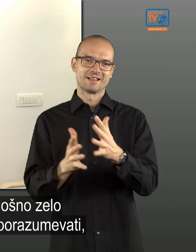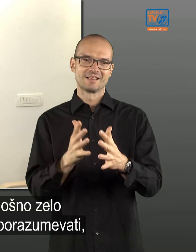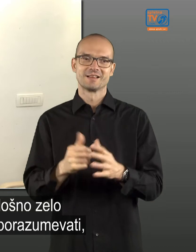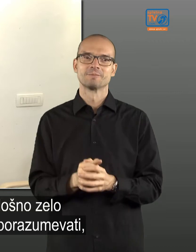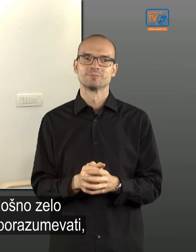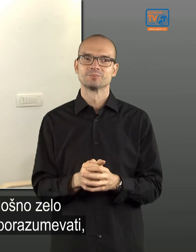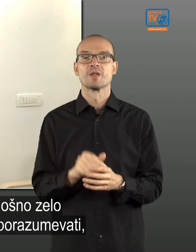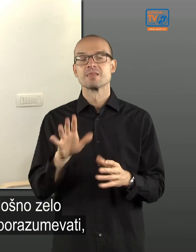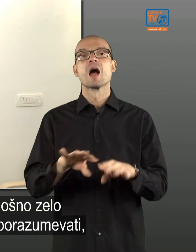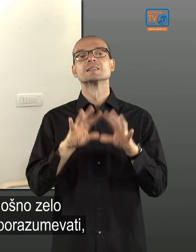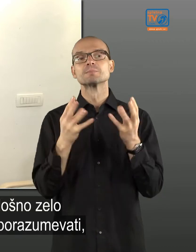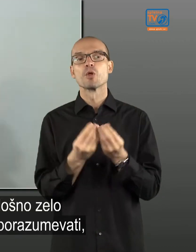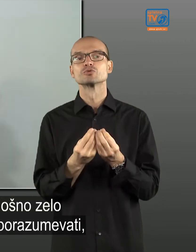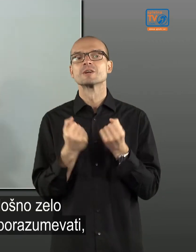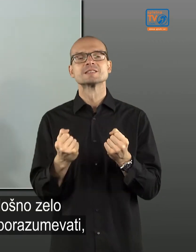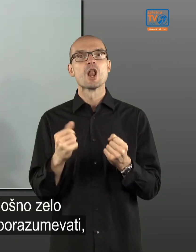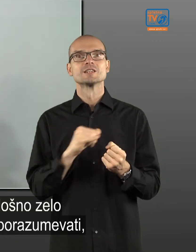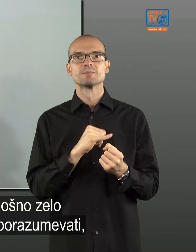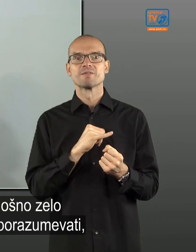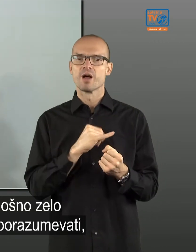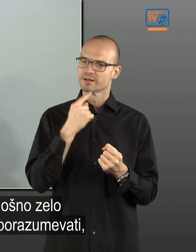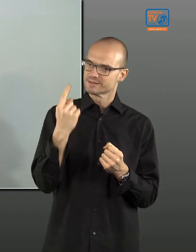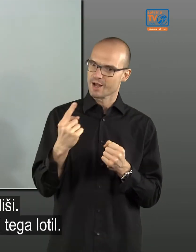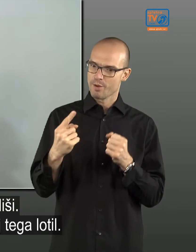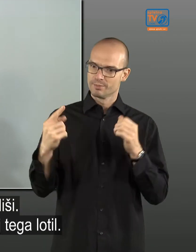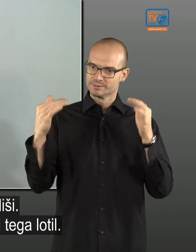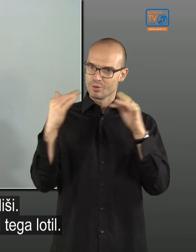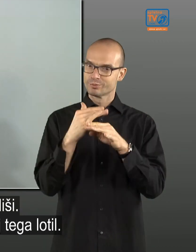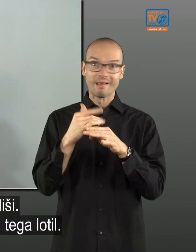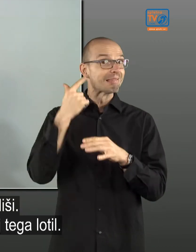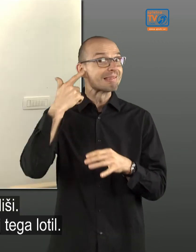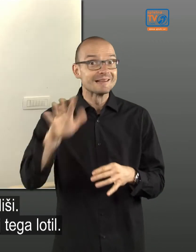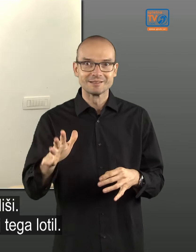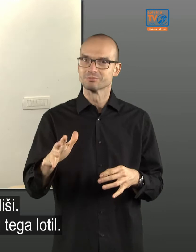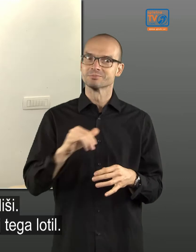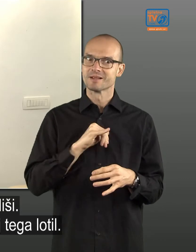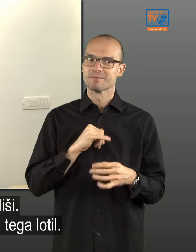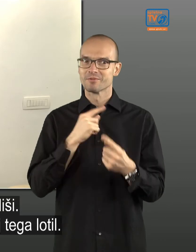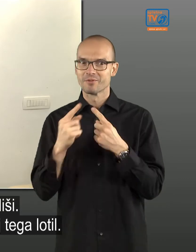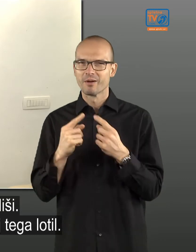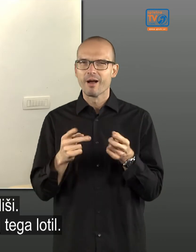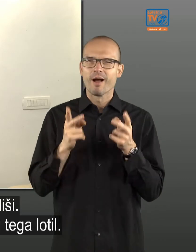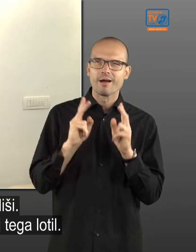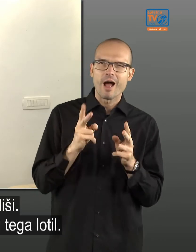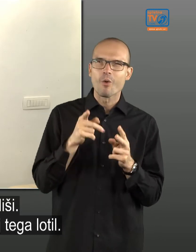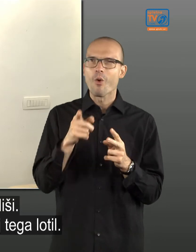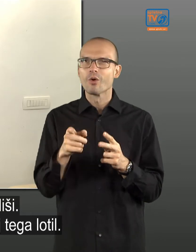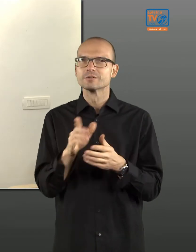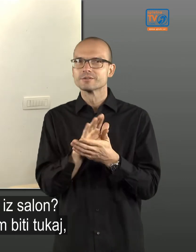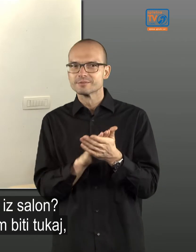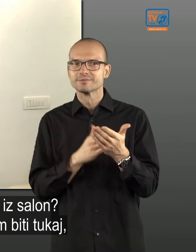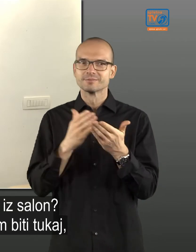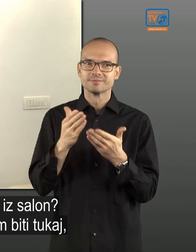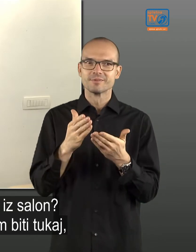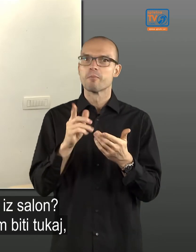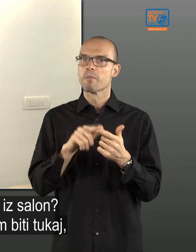V bistvu mi je na splošno zelo zanimivo se z nekom sporazumevati, ki ploh ne sliši. Kako bi se zdaj z tega lotil? A naj grem